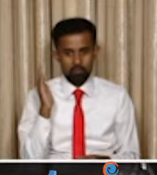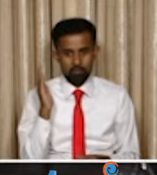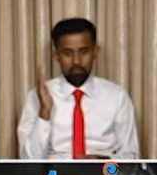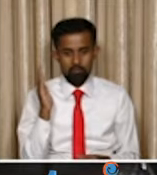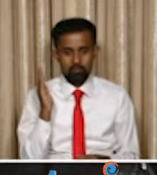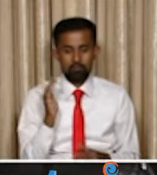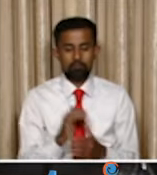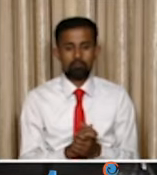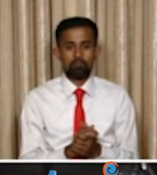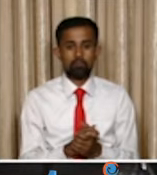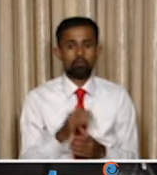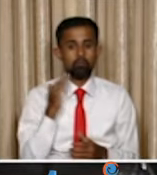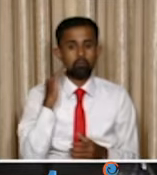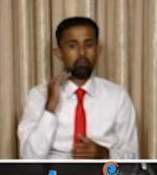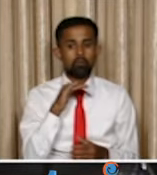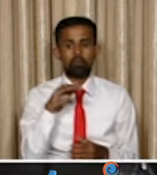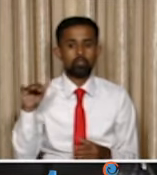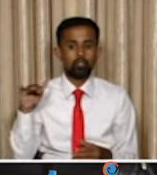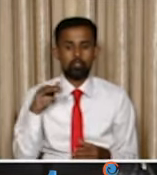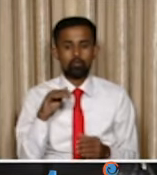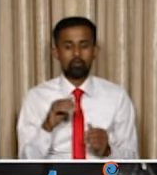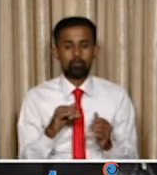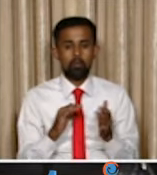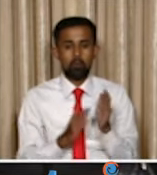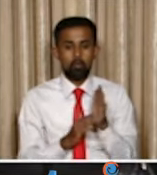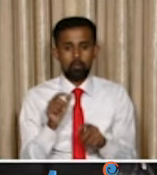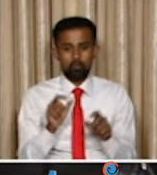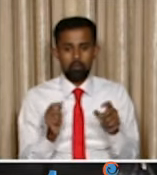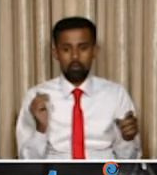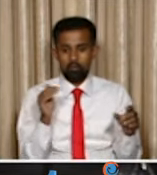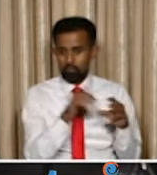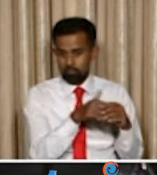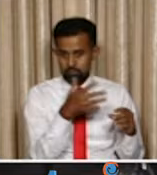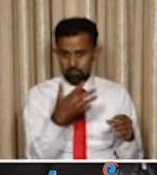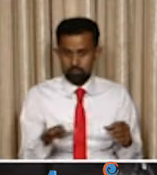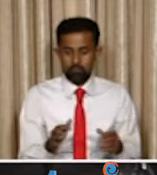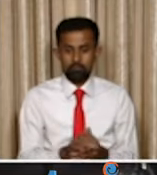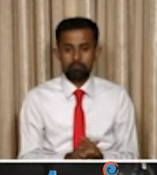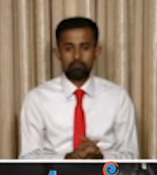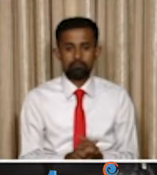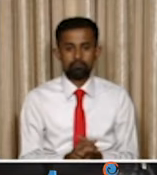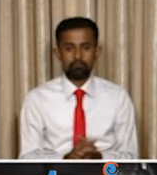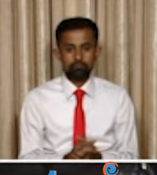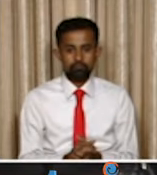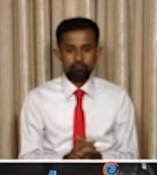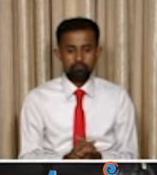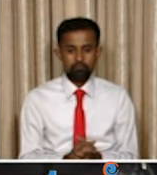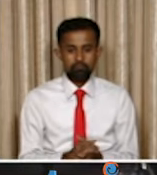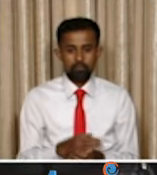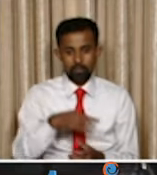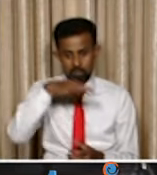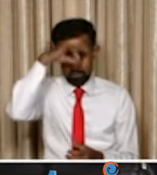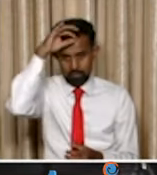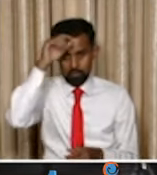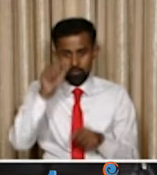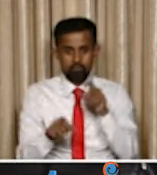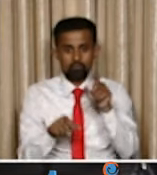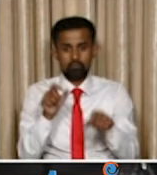சமூக செயற்பாட்டாளர்கள் அங்கே சென்றிருந்தார்கள். மயிலத்தமடுவுக்கு சென்று பெரும்பான்மை இனத்தவர்களால்